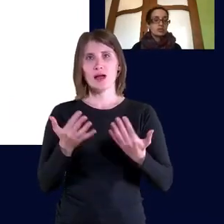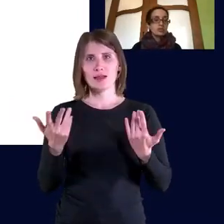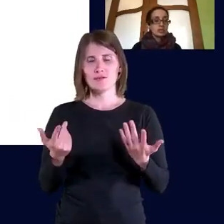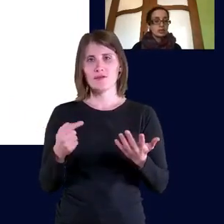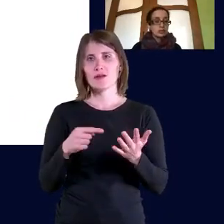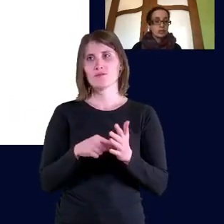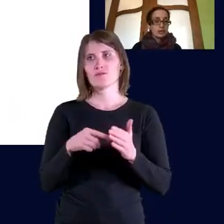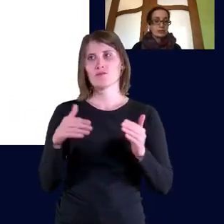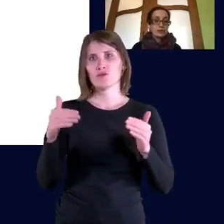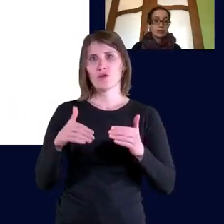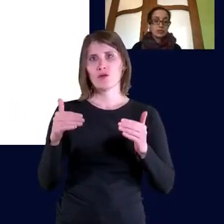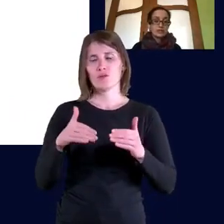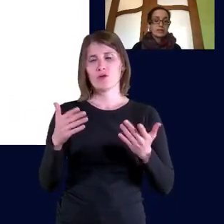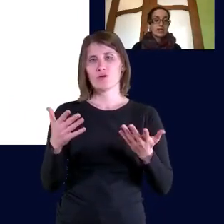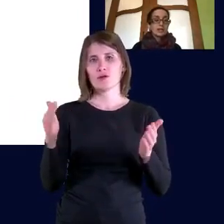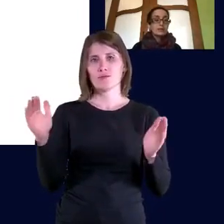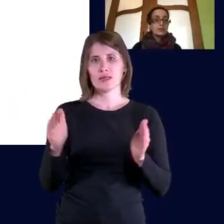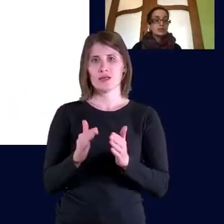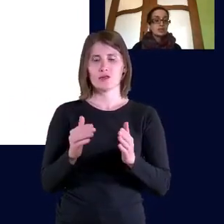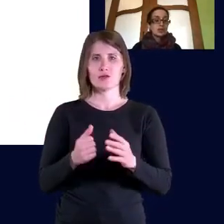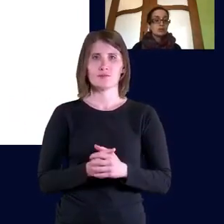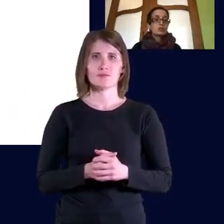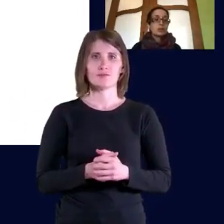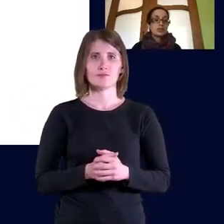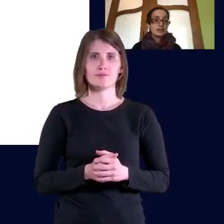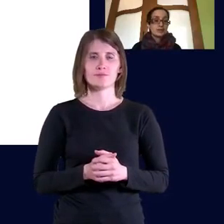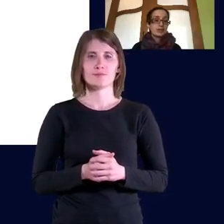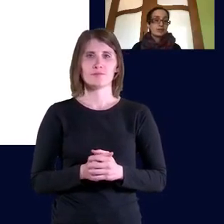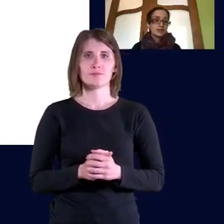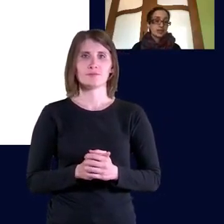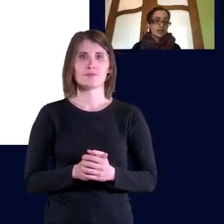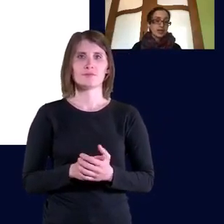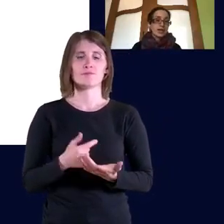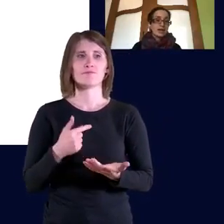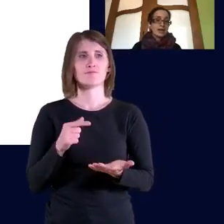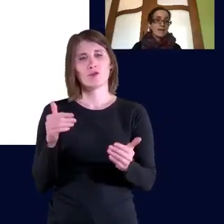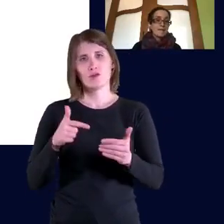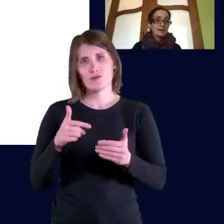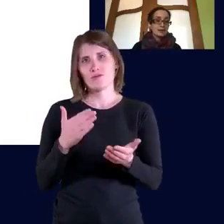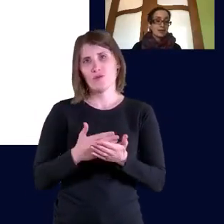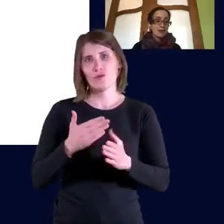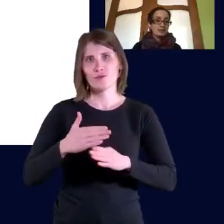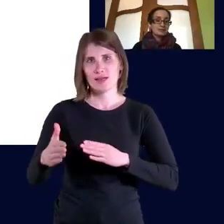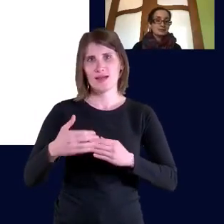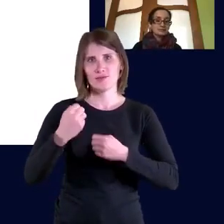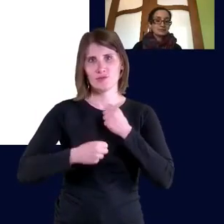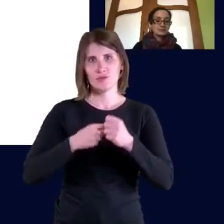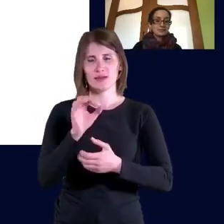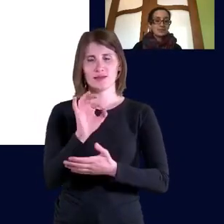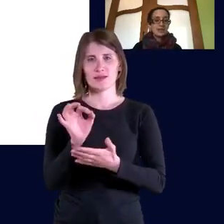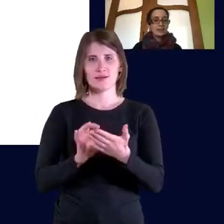umieścić w mniejszym formacie i wtedy zaczynamy już pracę w grafice wektorowej